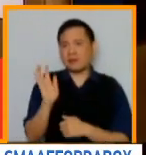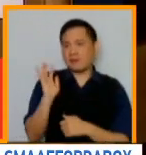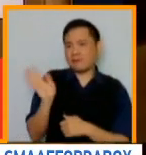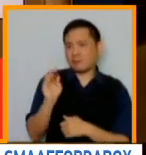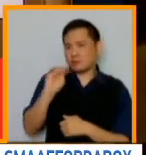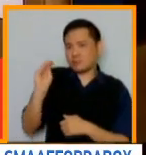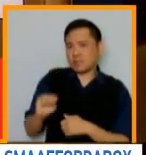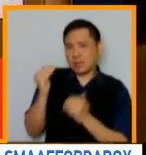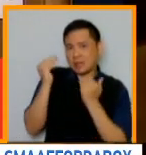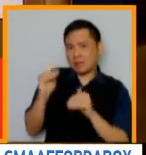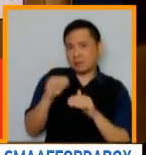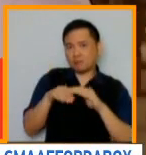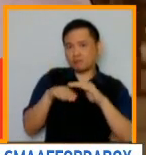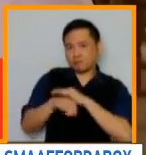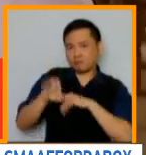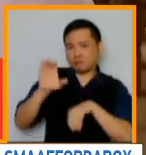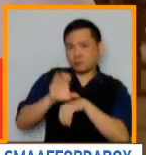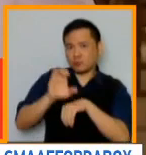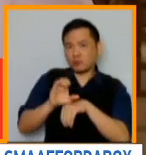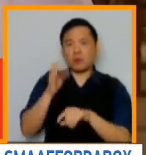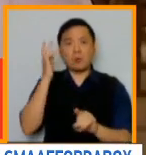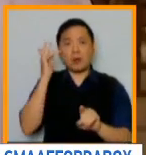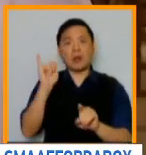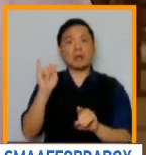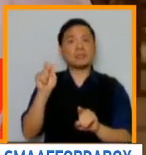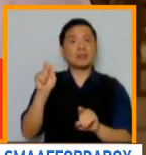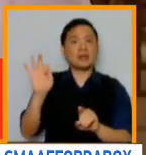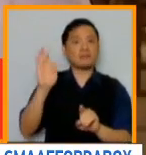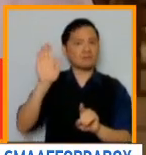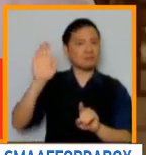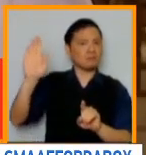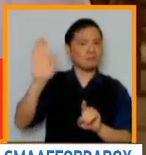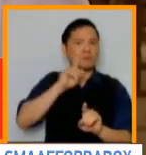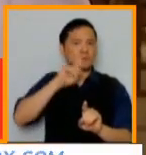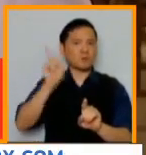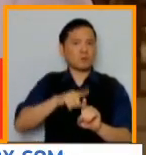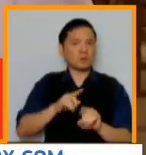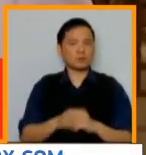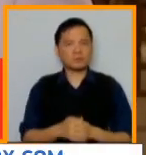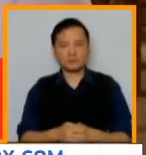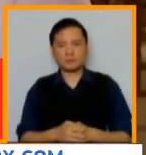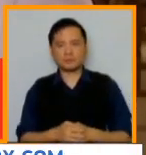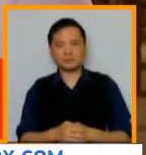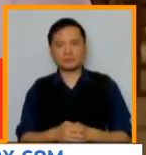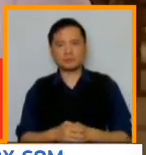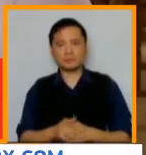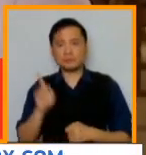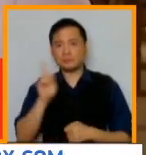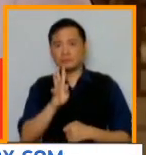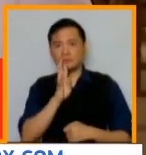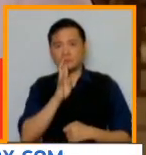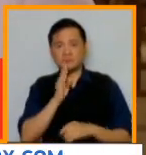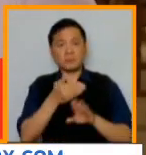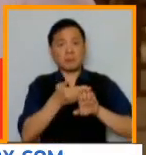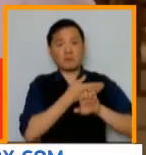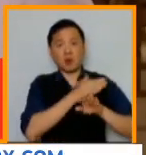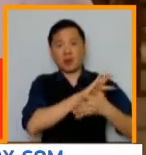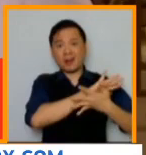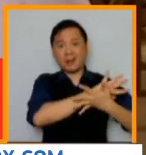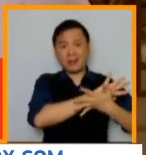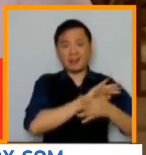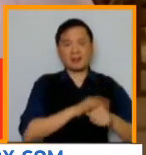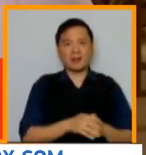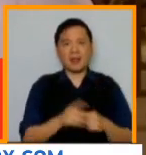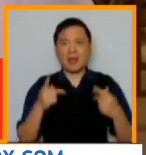utos ng IATF. Before the pandemic, ang Manila Cathedral ay nagkakasya ang hanggang 2,000